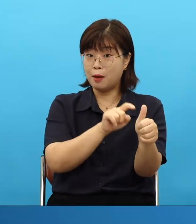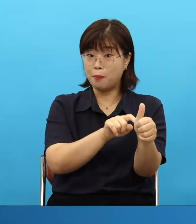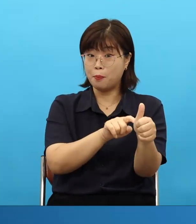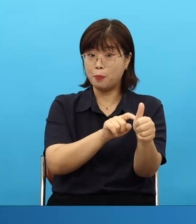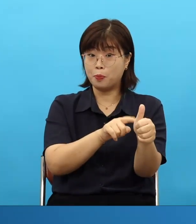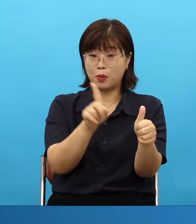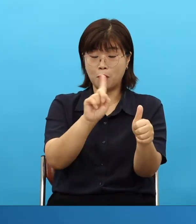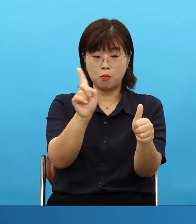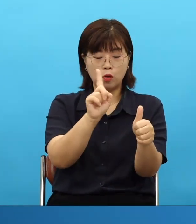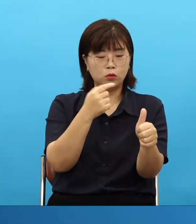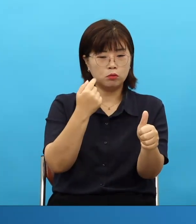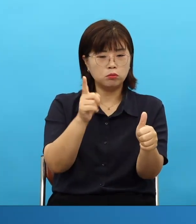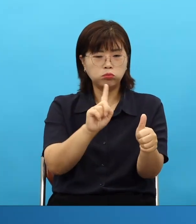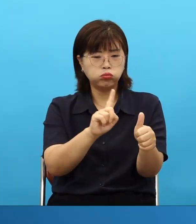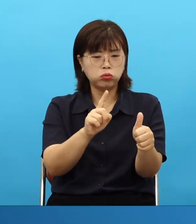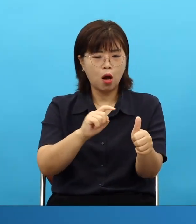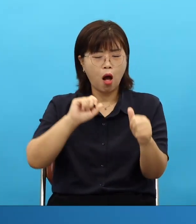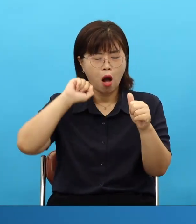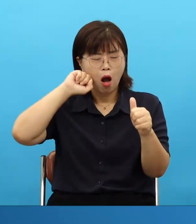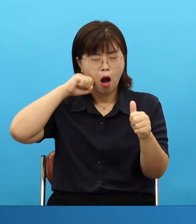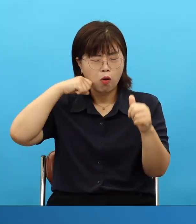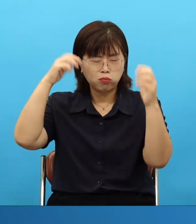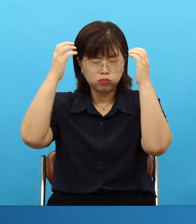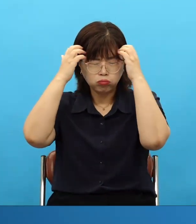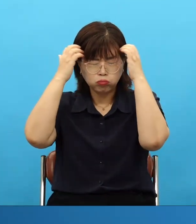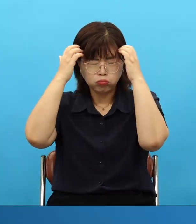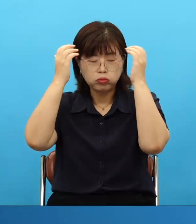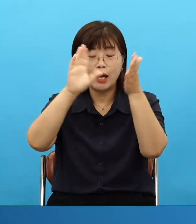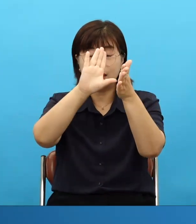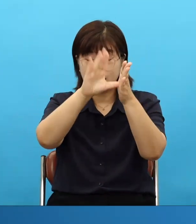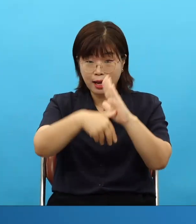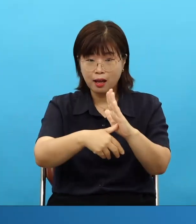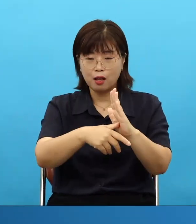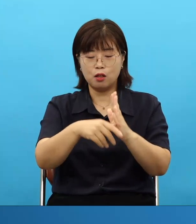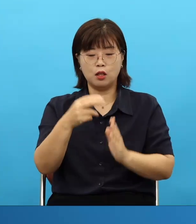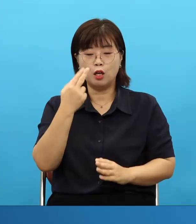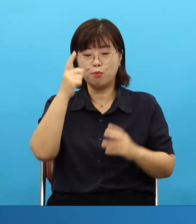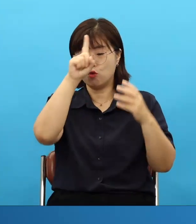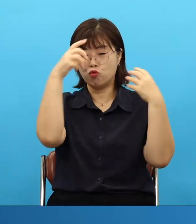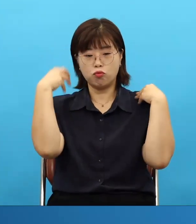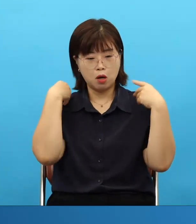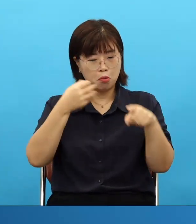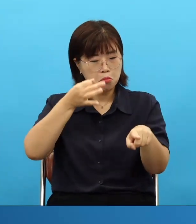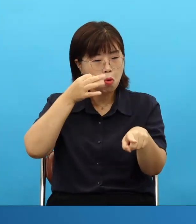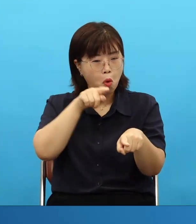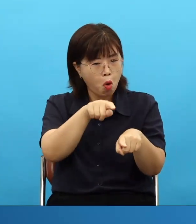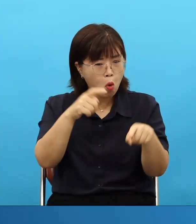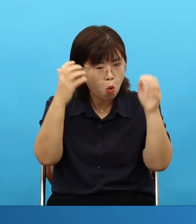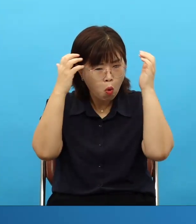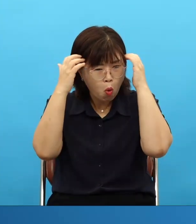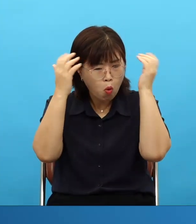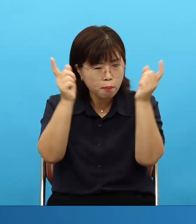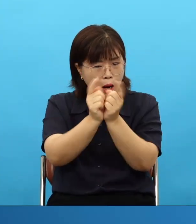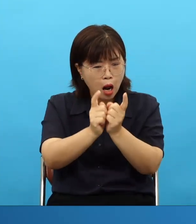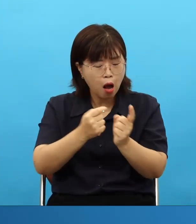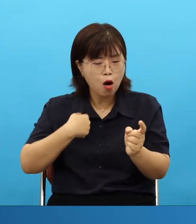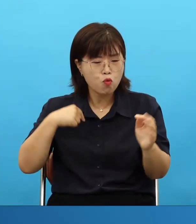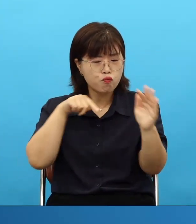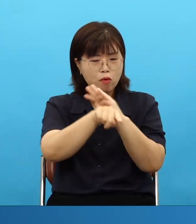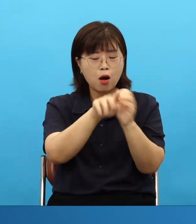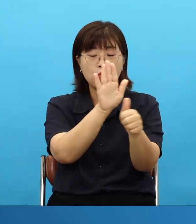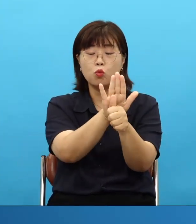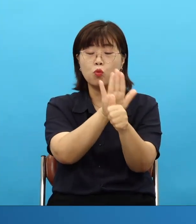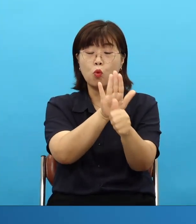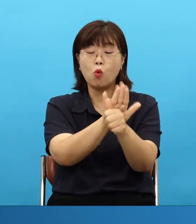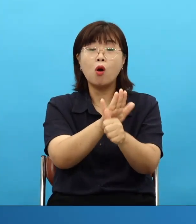명이 어려움 당하면 국가가 총동원해서 찾아갑니다. And actually for America, it's even more powerful than that because we've even